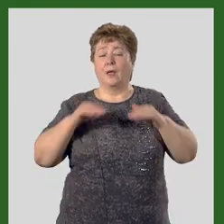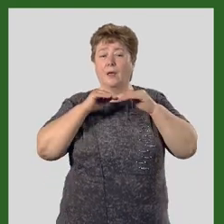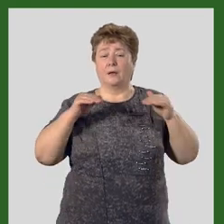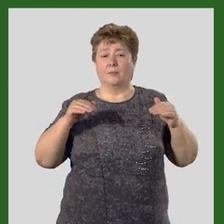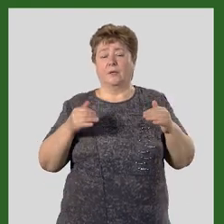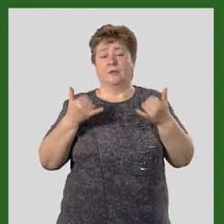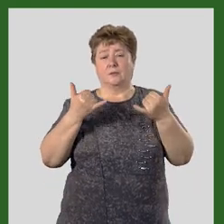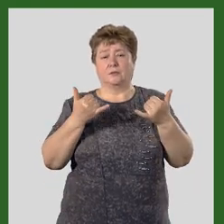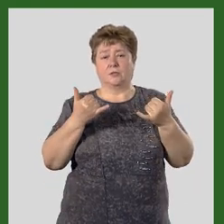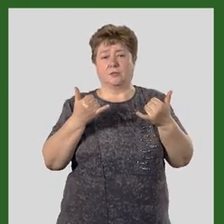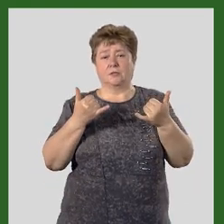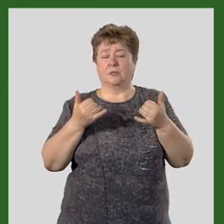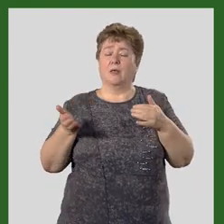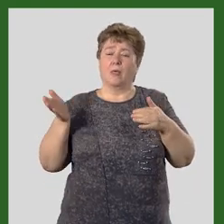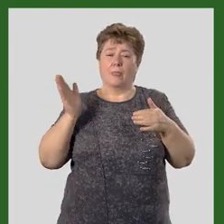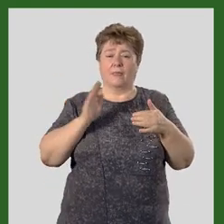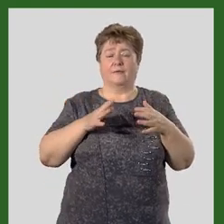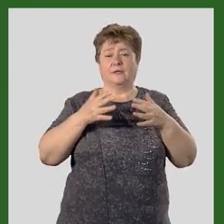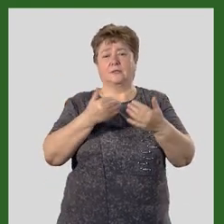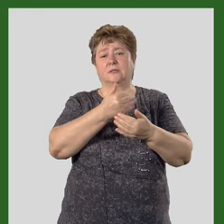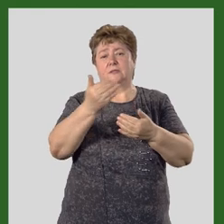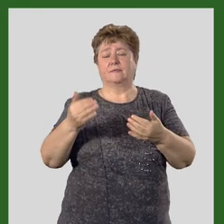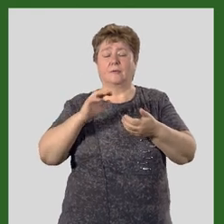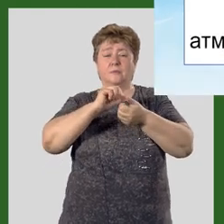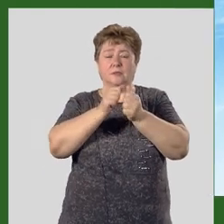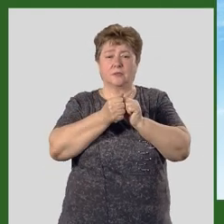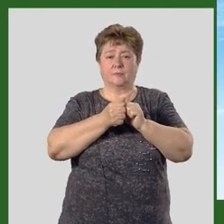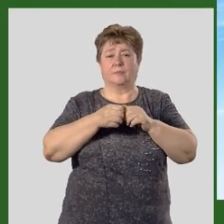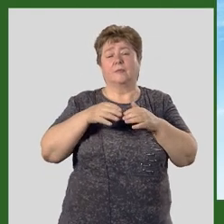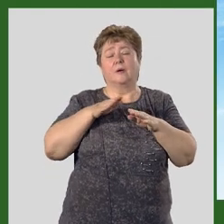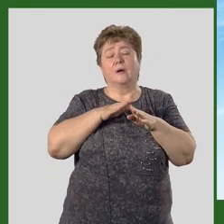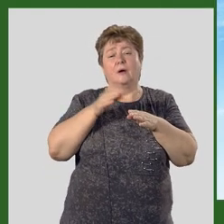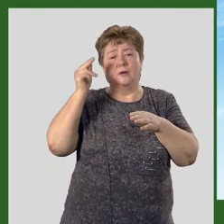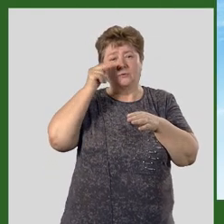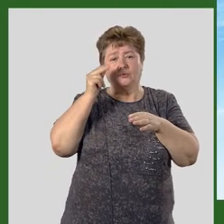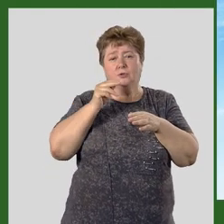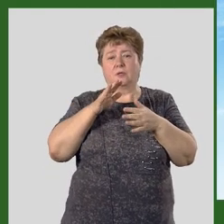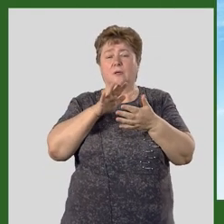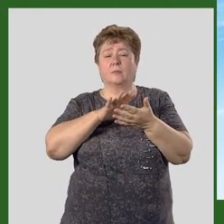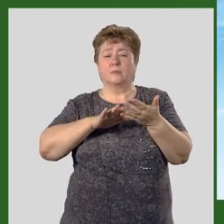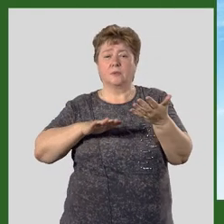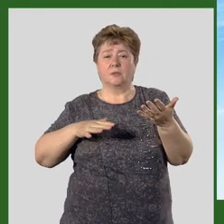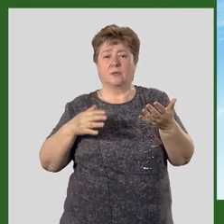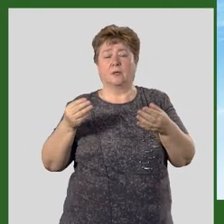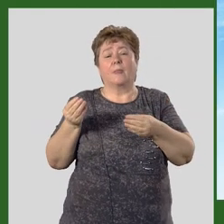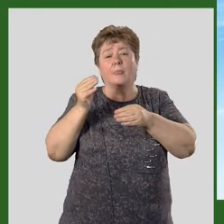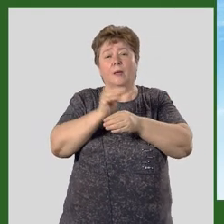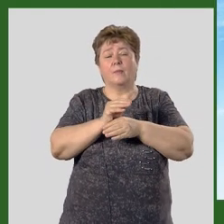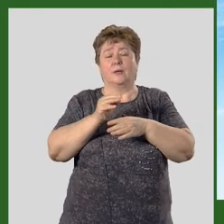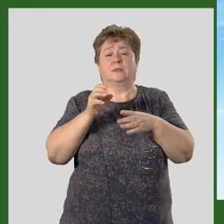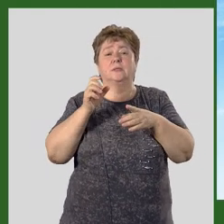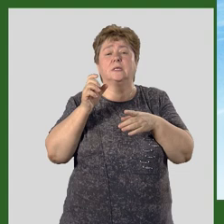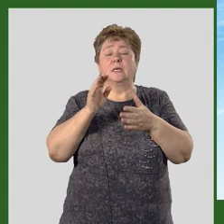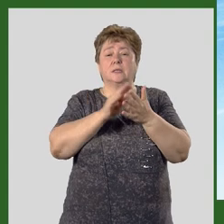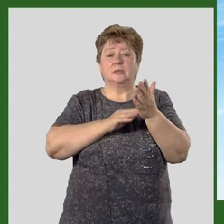Ребята, а теперь давайте с вами закрепим пройденный материал. Дополните текст